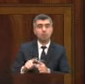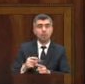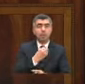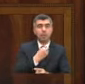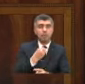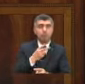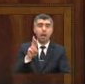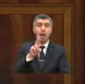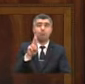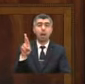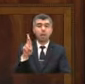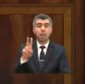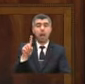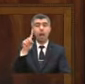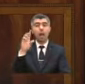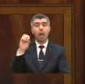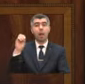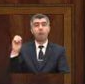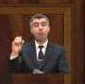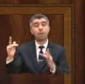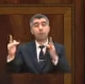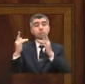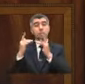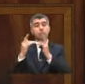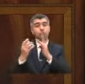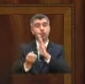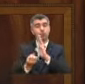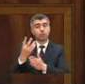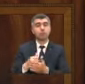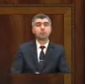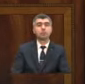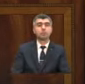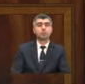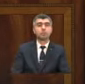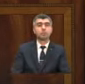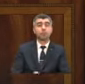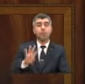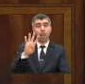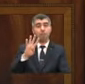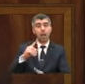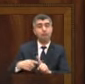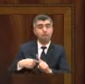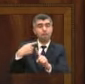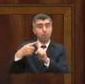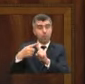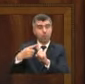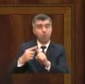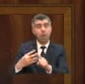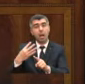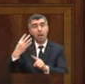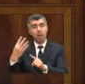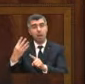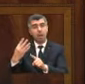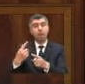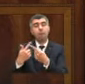ديال الرباط بألف سرير اللي غيتجدد واللي طلقت الأشغال ديالو. وإلا تضافوا هاد 4 المستشفيات، الأربعة المستشفيات اللي